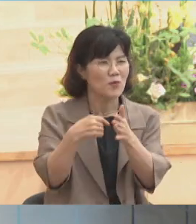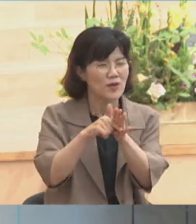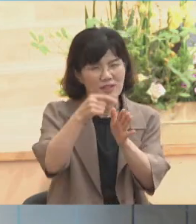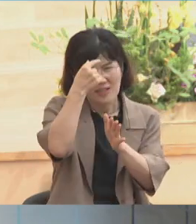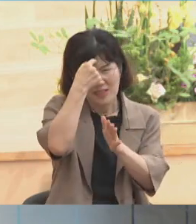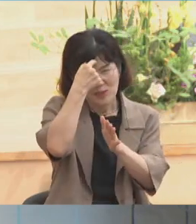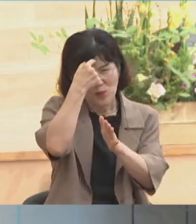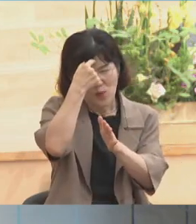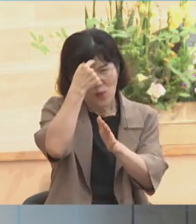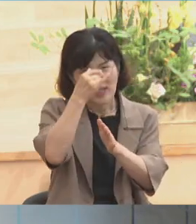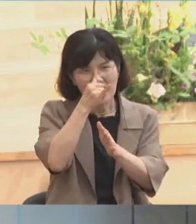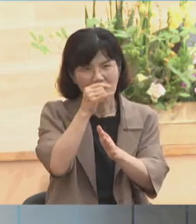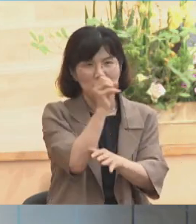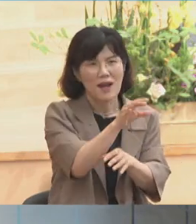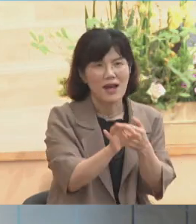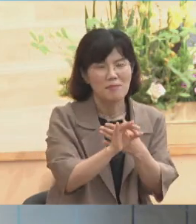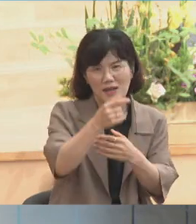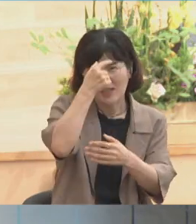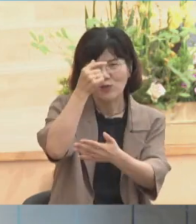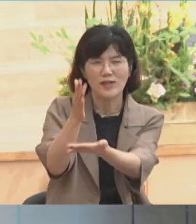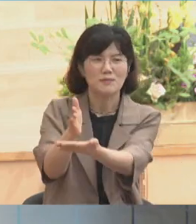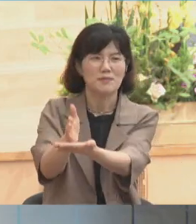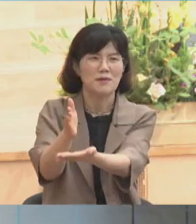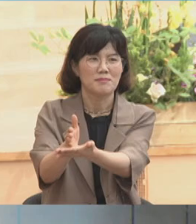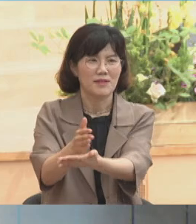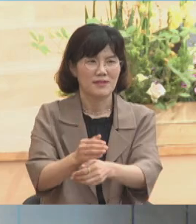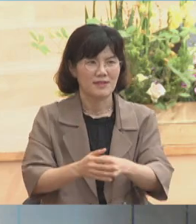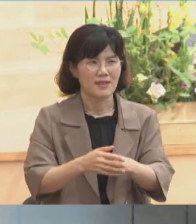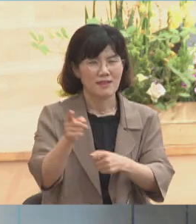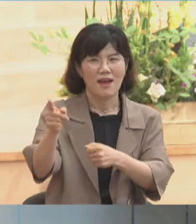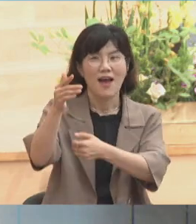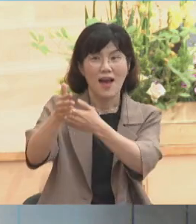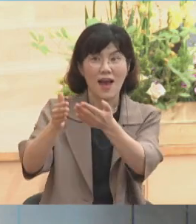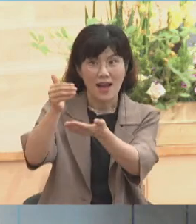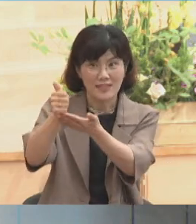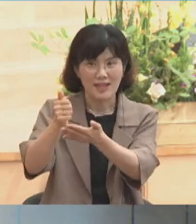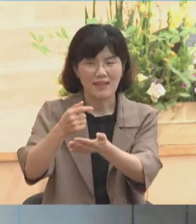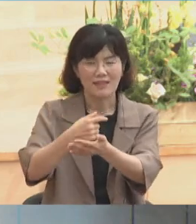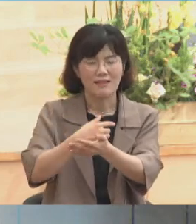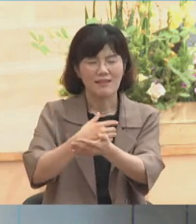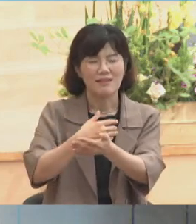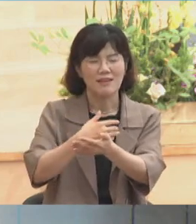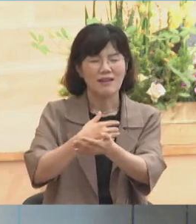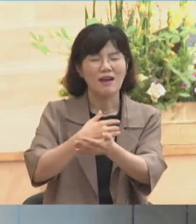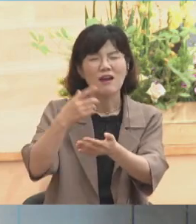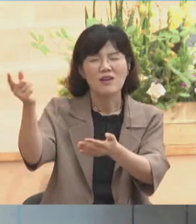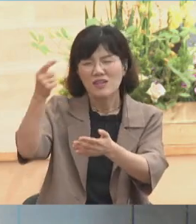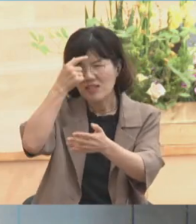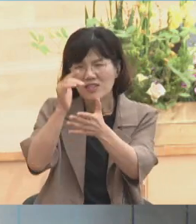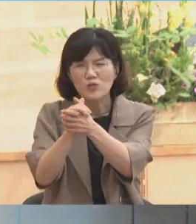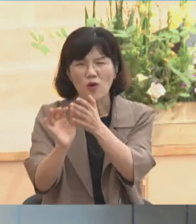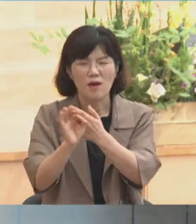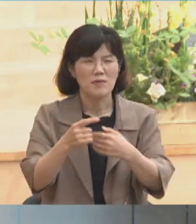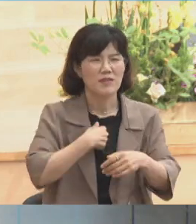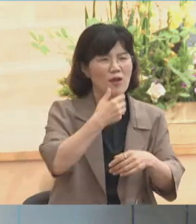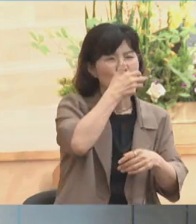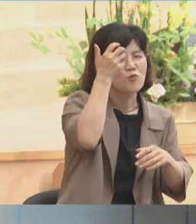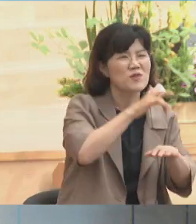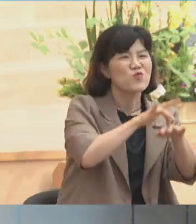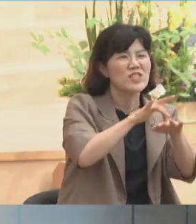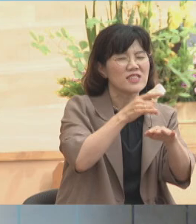기도하고 있다고 하면 기도하지 말라고, 너가 하나님께 내 기도하니까 꿈에 자꾸 귀신이 나오는 거라